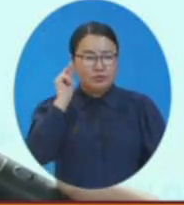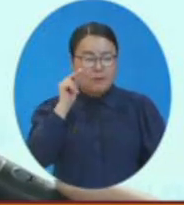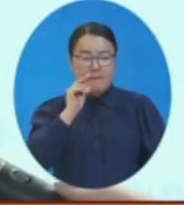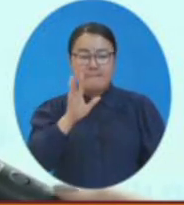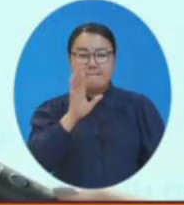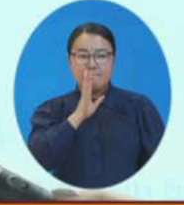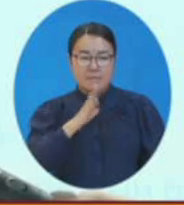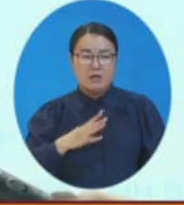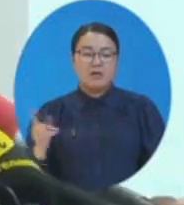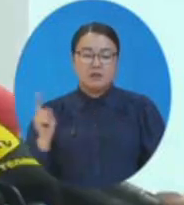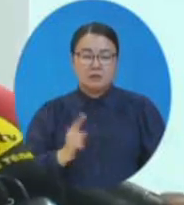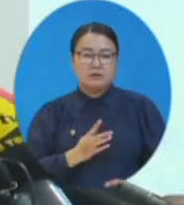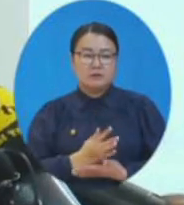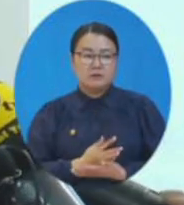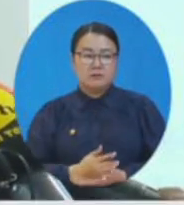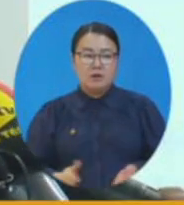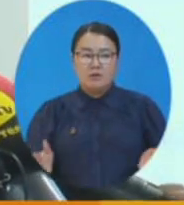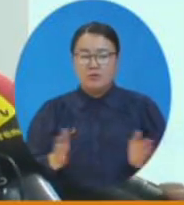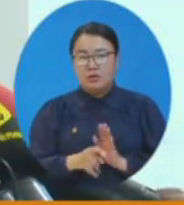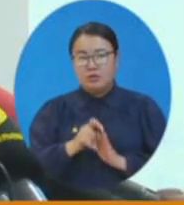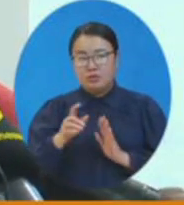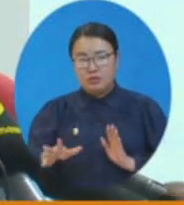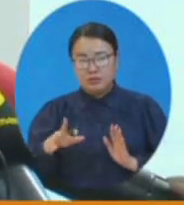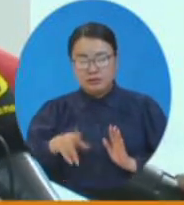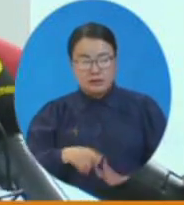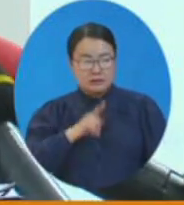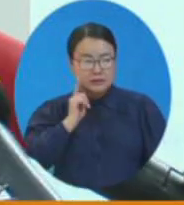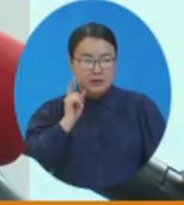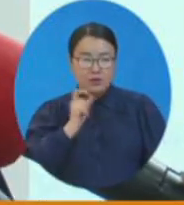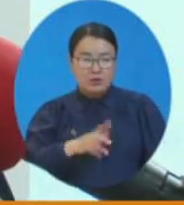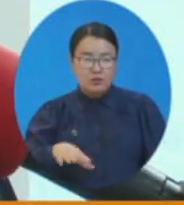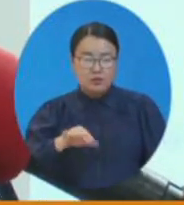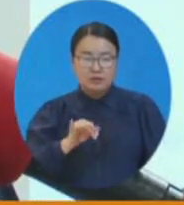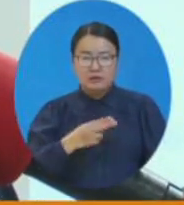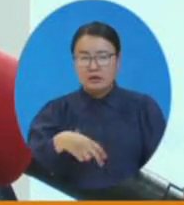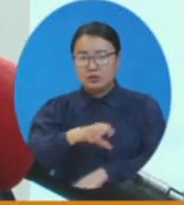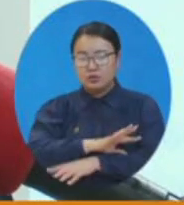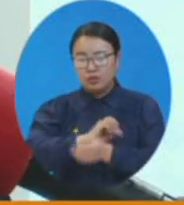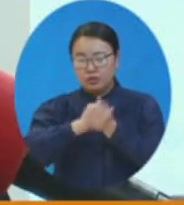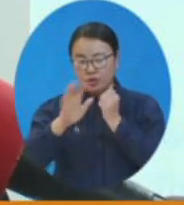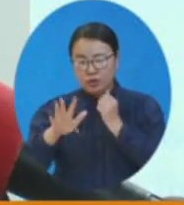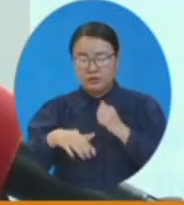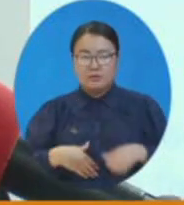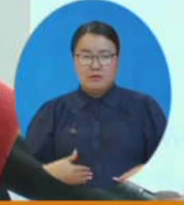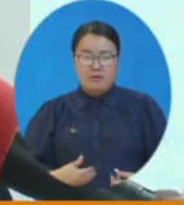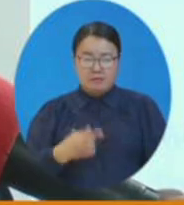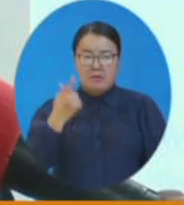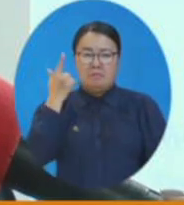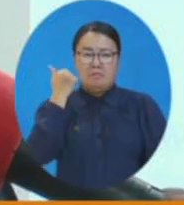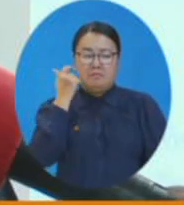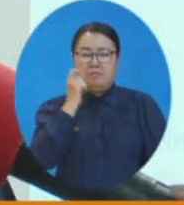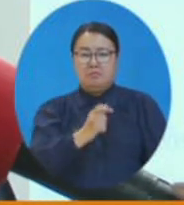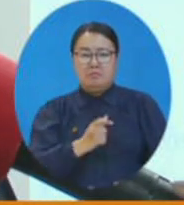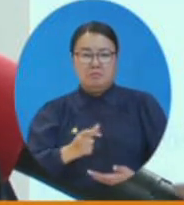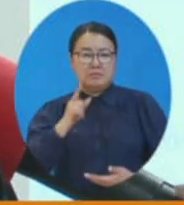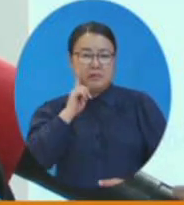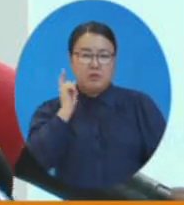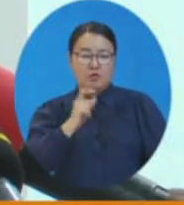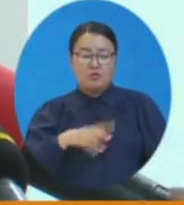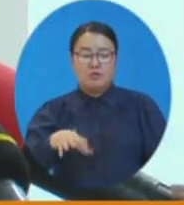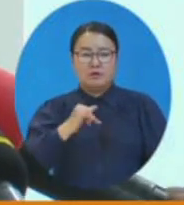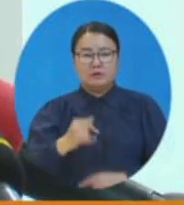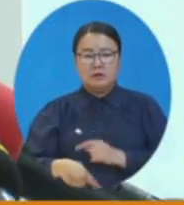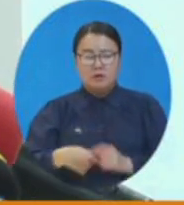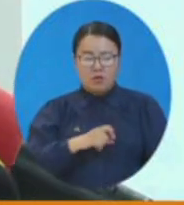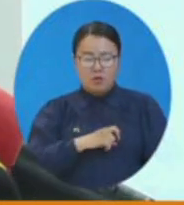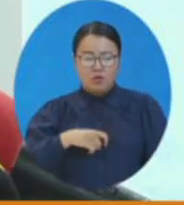удаацга бүлц ирээд үчнэ аа. Тэгээ богино хугацаанд залуучууд тэр дундаа их сургууль төгсчихсэн амжилттай гарцсан энэ залуучуудад илүү тэр